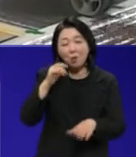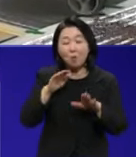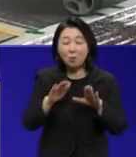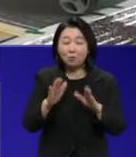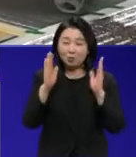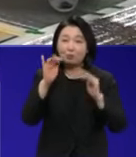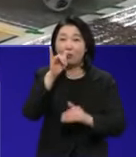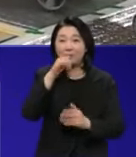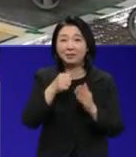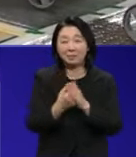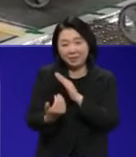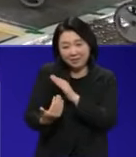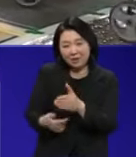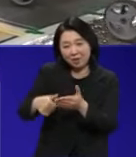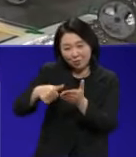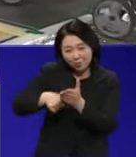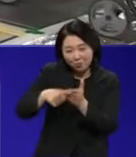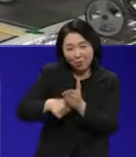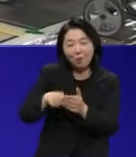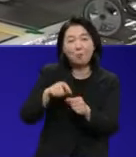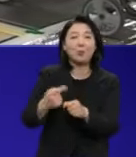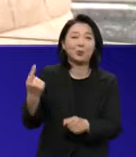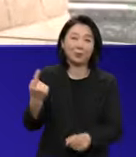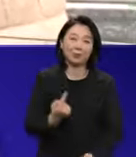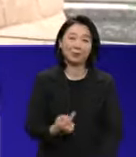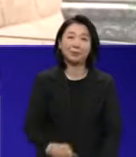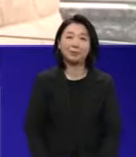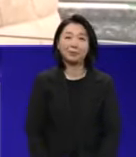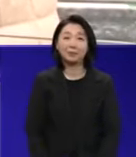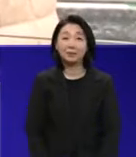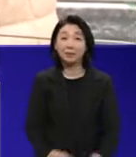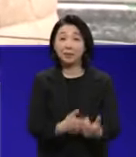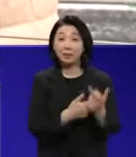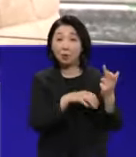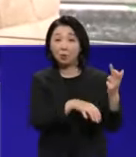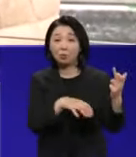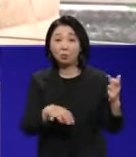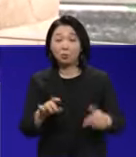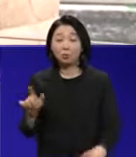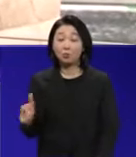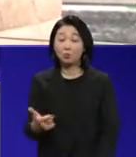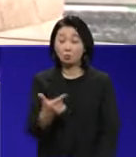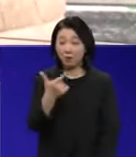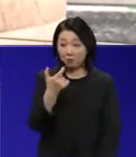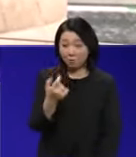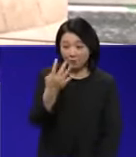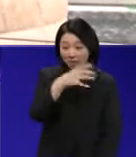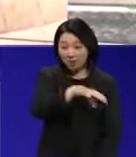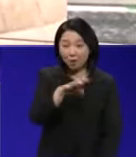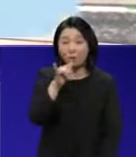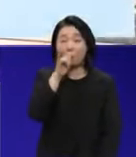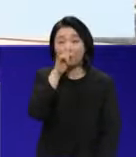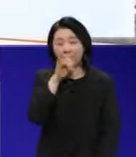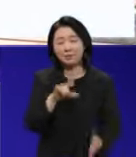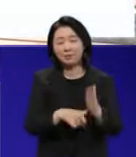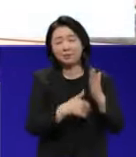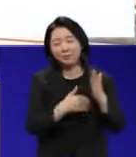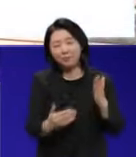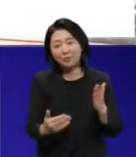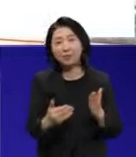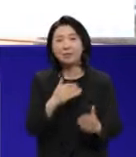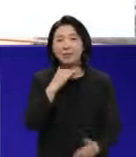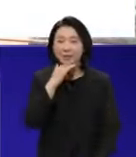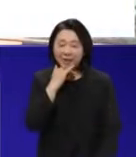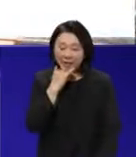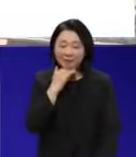수업이 있어서 그 전에 투표하러 왔다고 했습니다. 강원 지역 664곳 투표소엔 이 시간이 갈수록 다양한